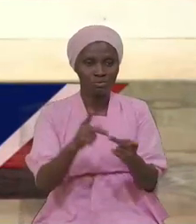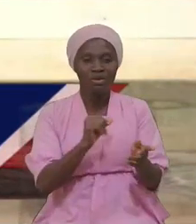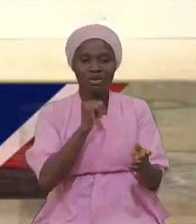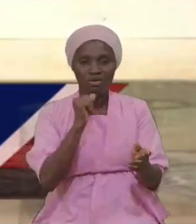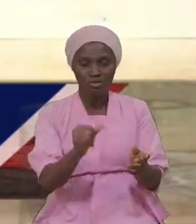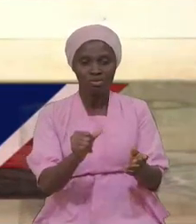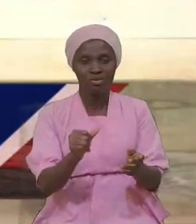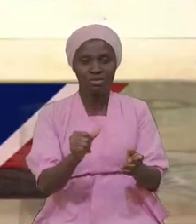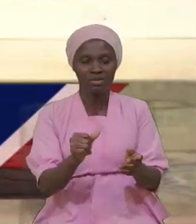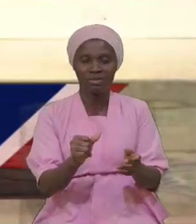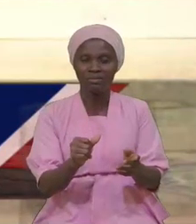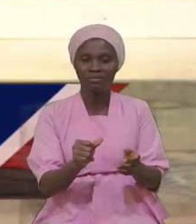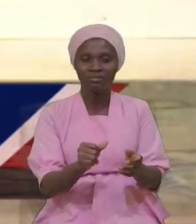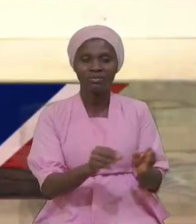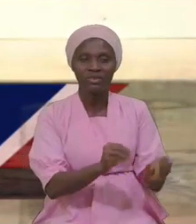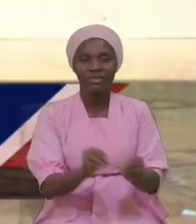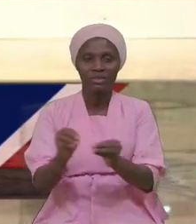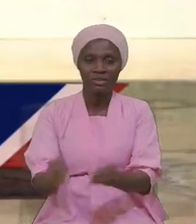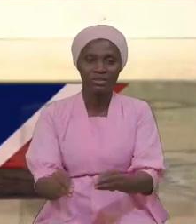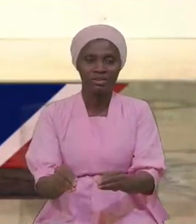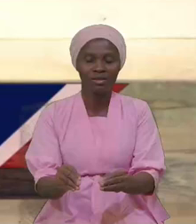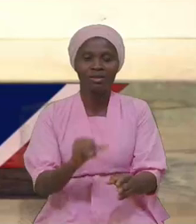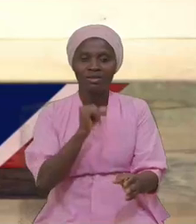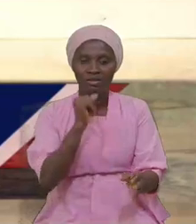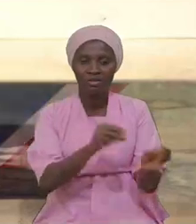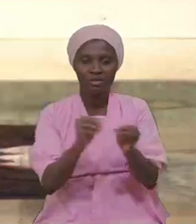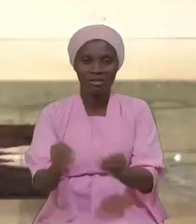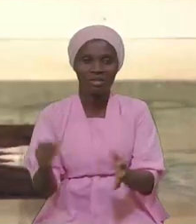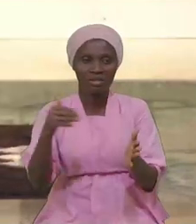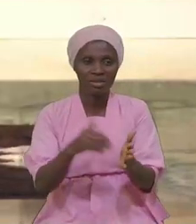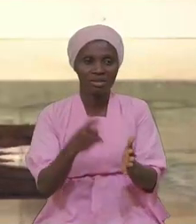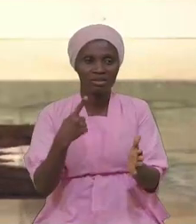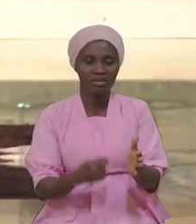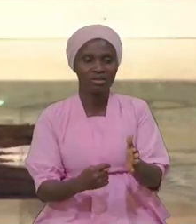du renoncement aux œuvres mortes.